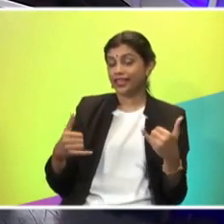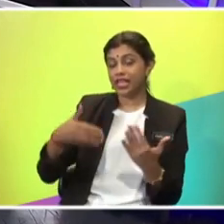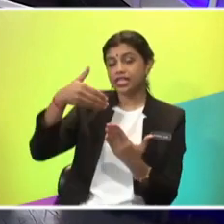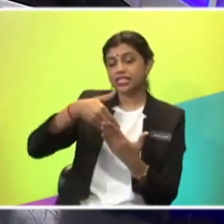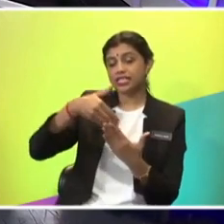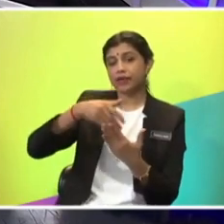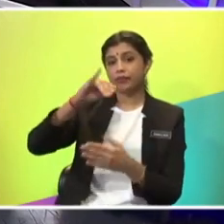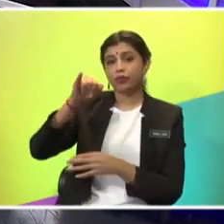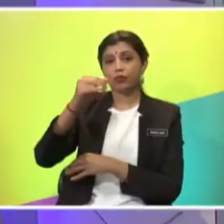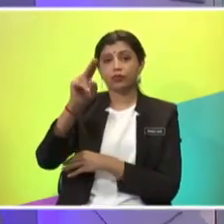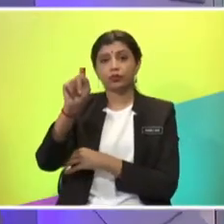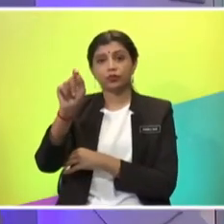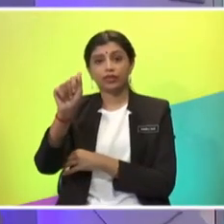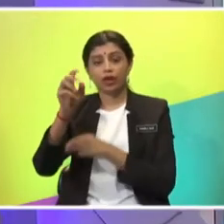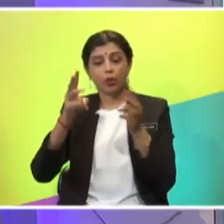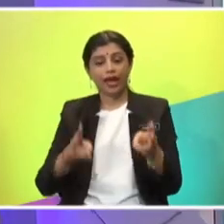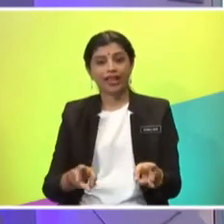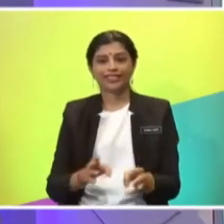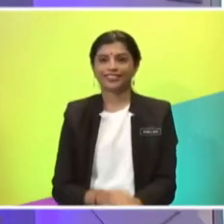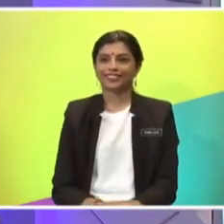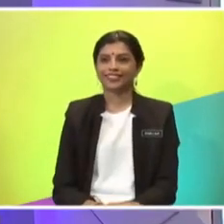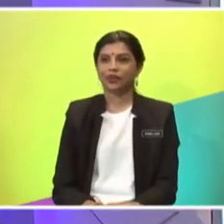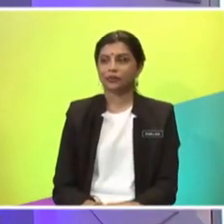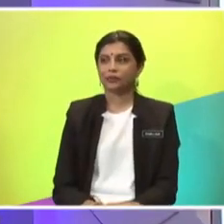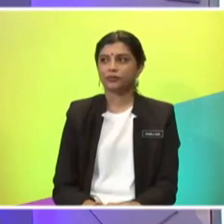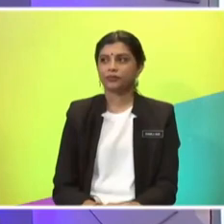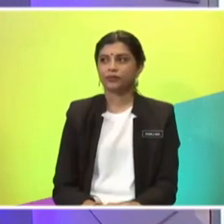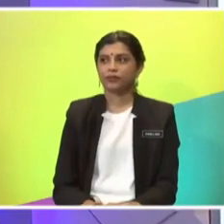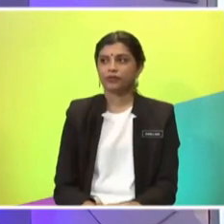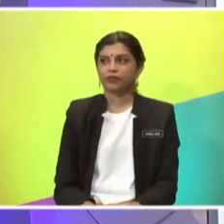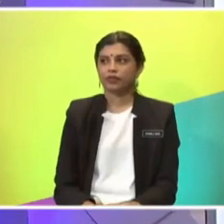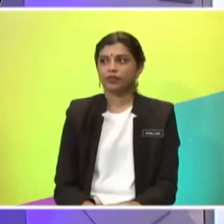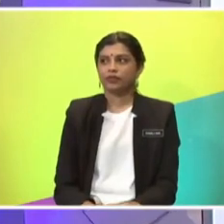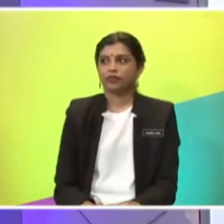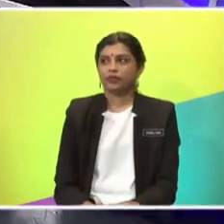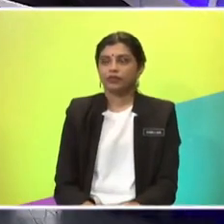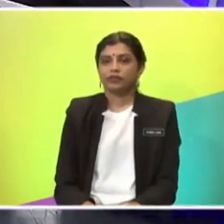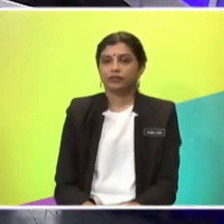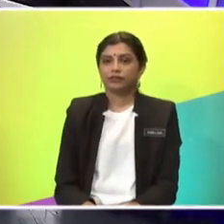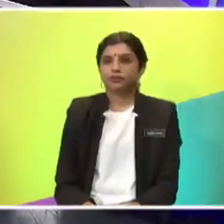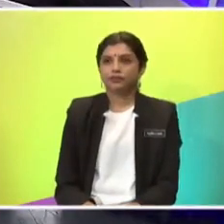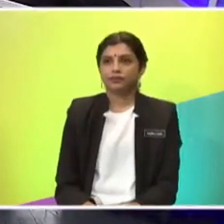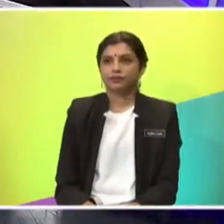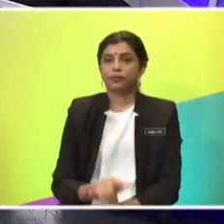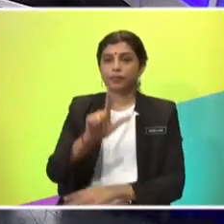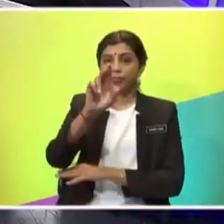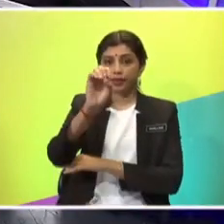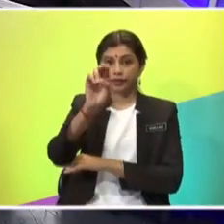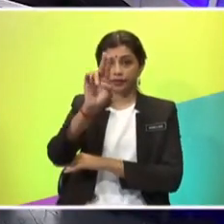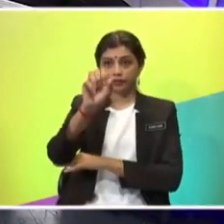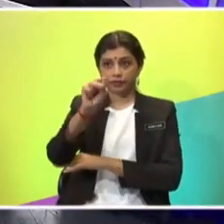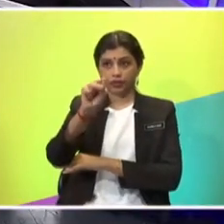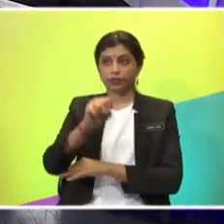Sampul Jutawan. Jadi, sekarang ni kita minta adik, siapa tadi yang pertama? Louis. Louis. Okey,